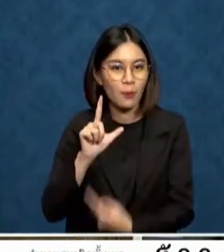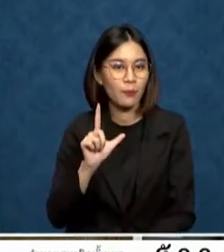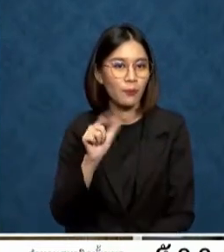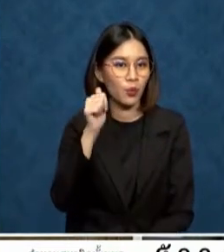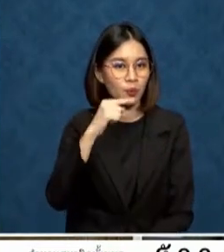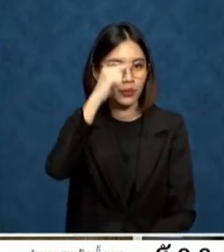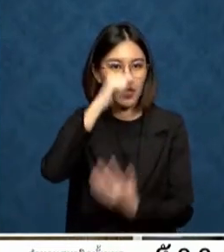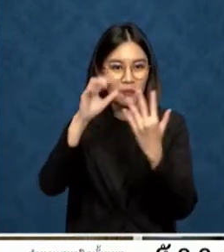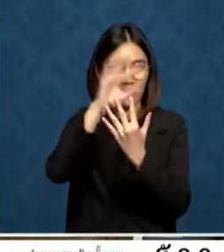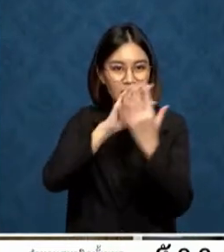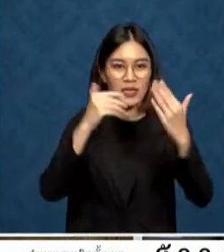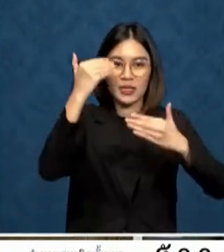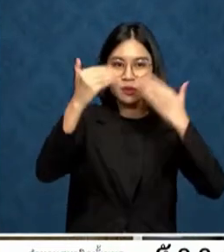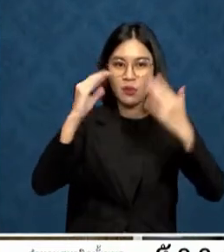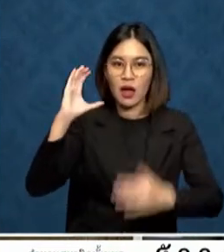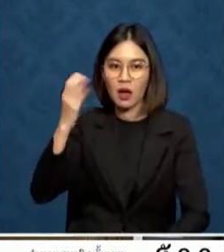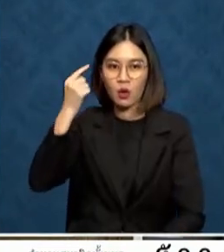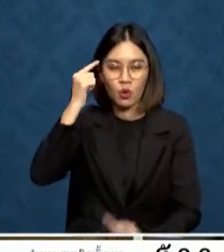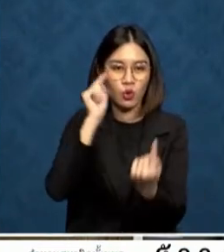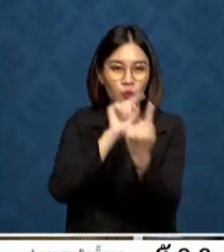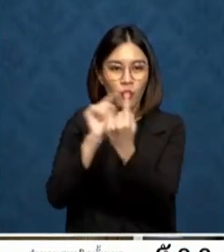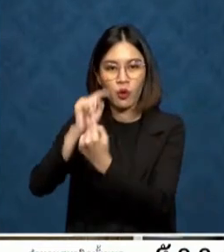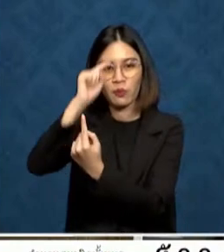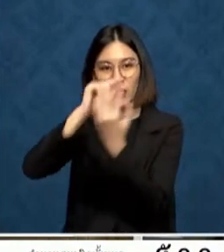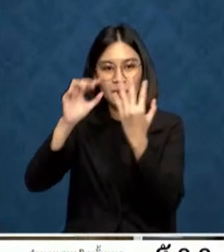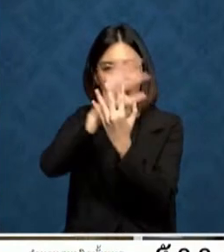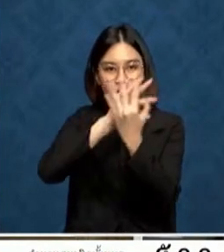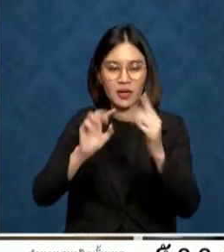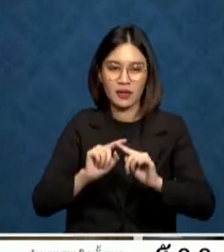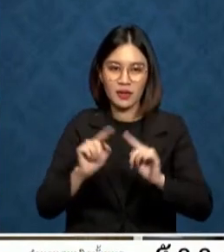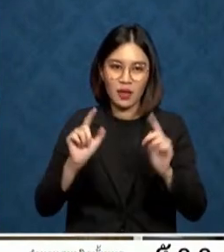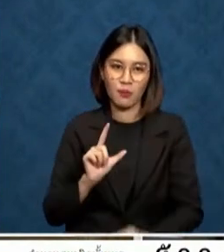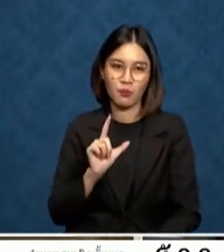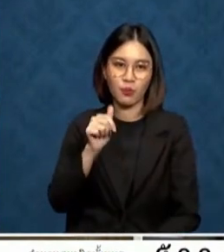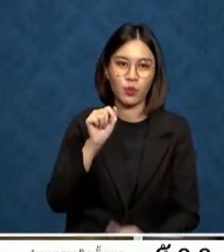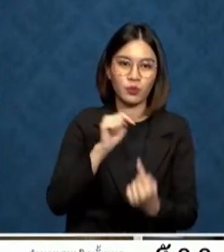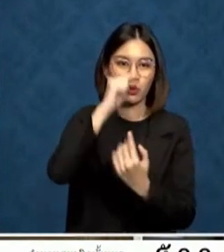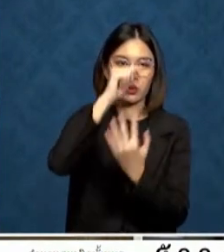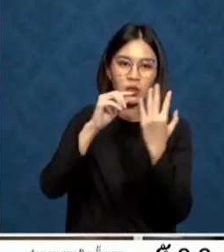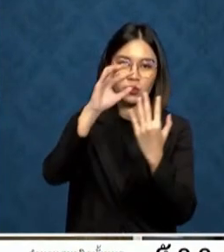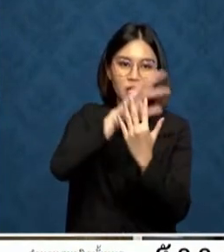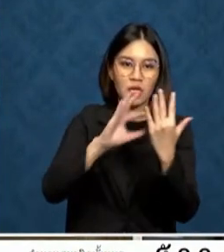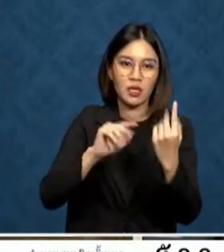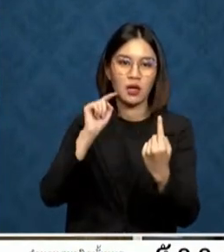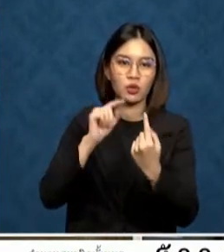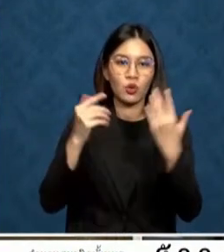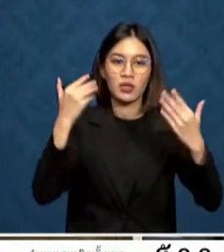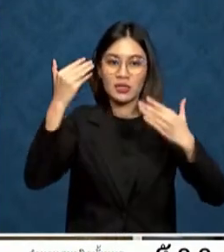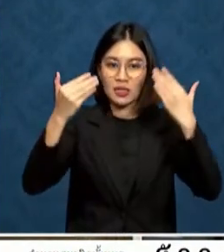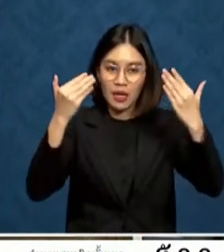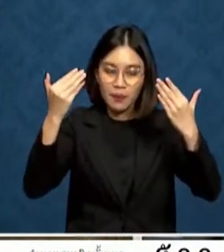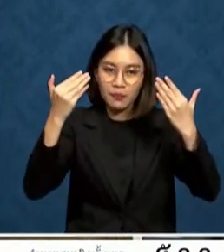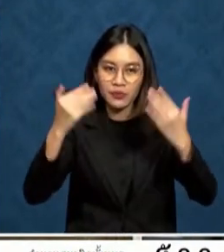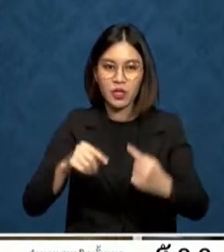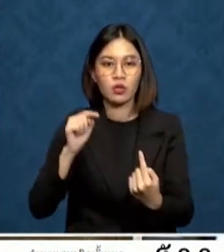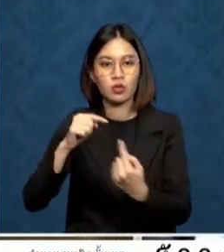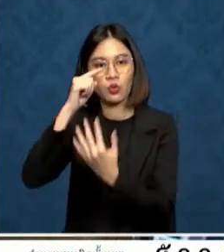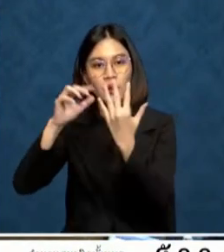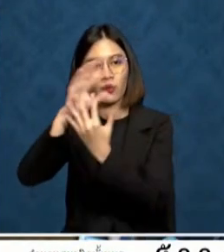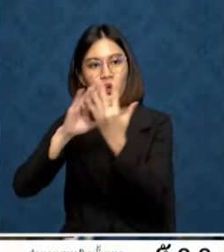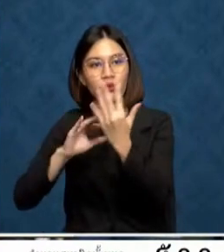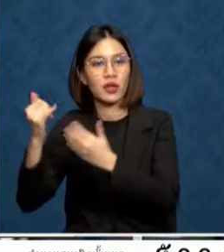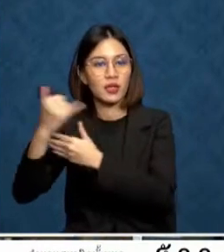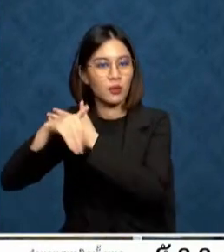ไทยด้วยงานเหล่าเนี้ยให้โลกรู้จักประเทศไทยแต่ระหว่างการปักหมุดประเทศไทยด้วยงานไทยกับการปักหมุดประเทศไทยด้วยต่าง